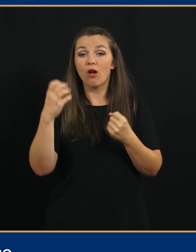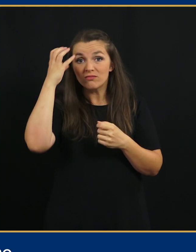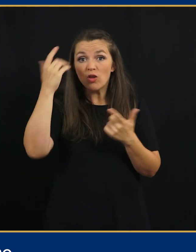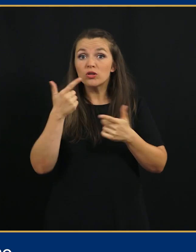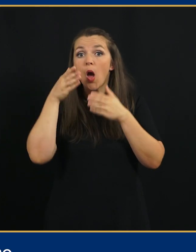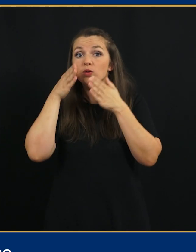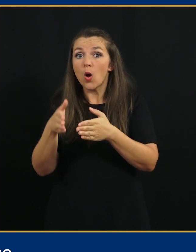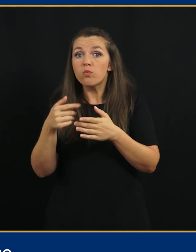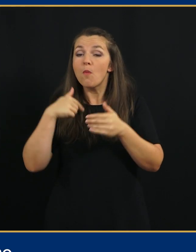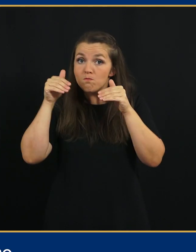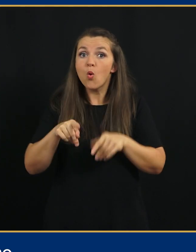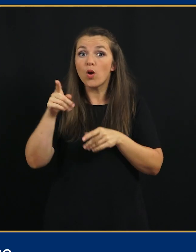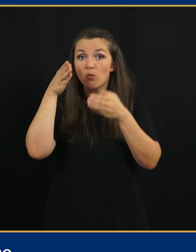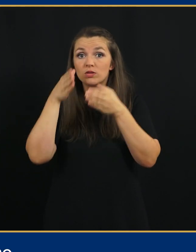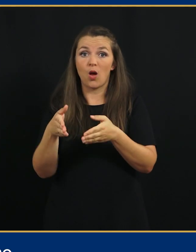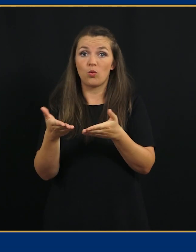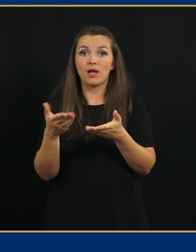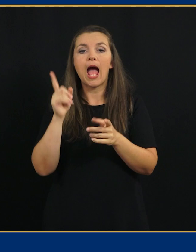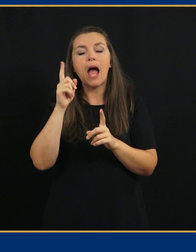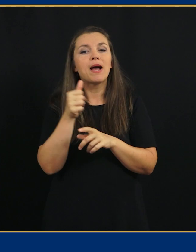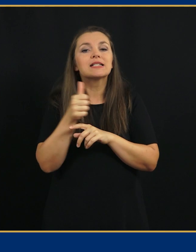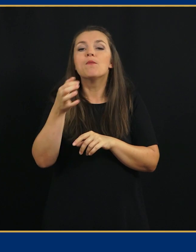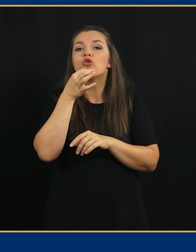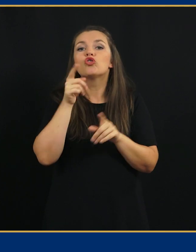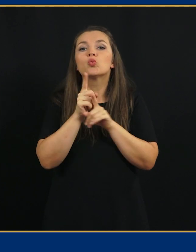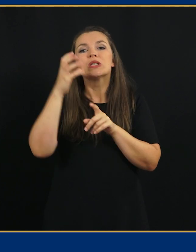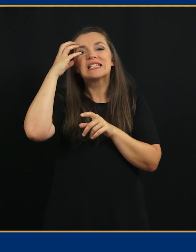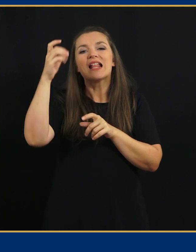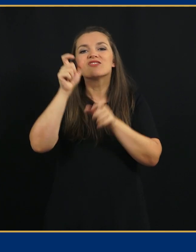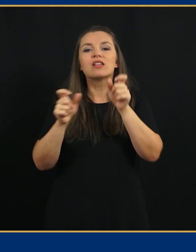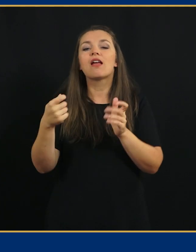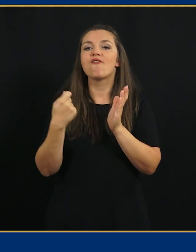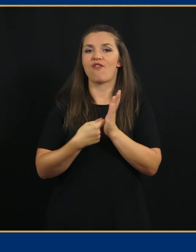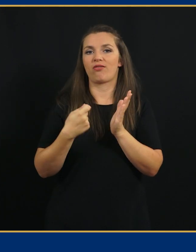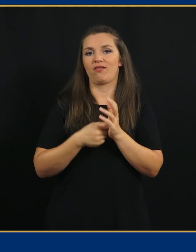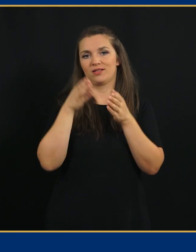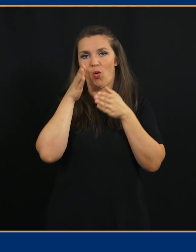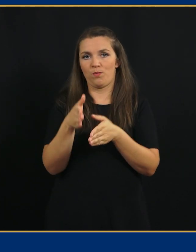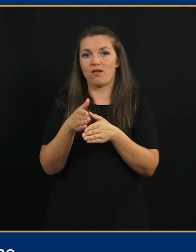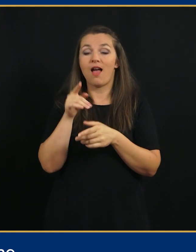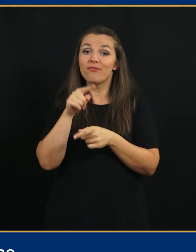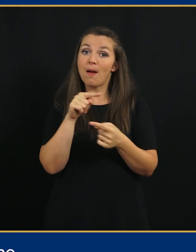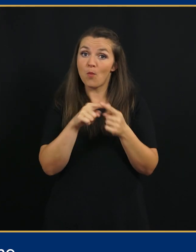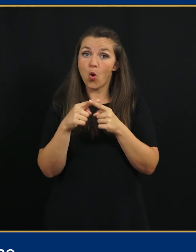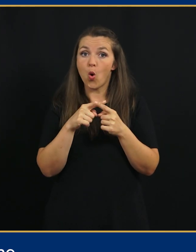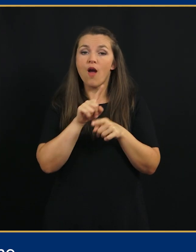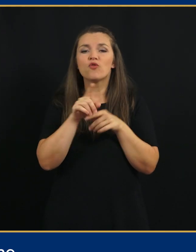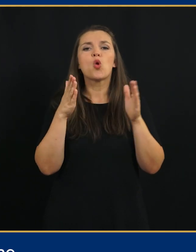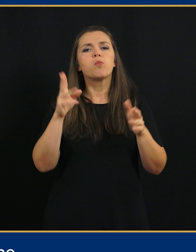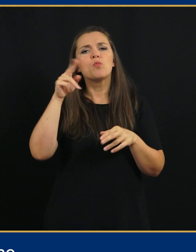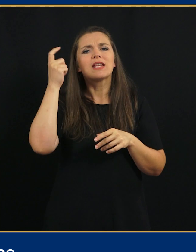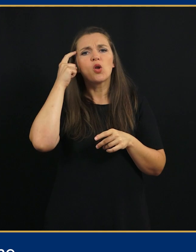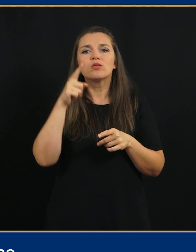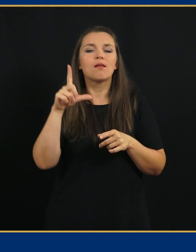lahko zaupamo in jim moramo zaupati. Vendar le, če so tudi znanstveniki vredni zaupanja. Ta pogoj je v dobi umetne